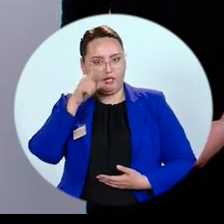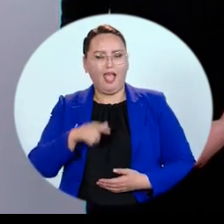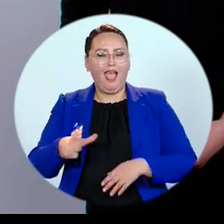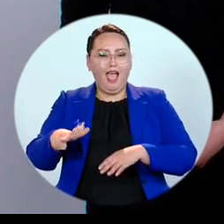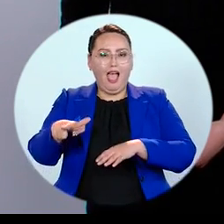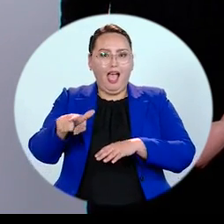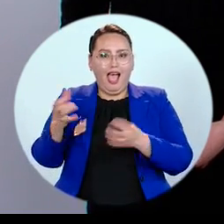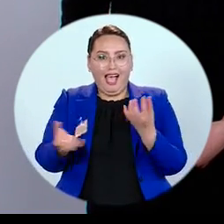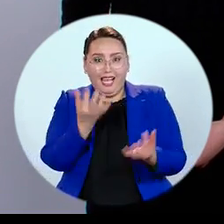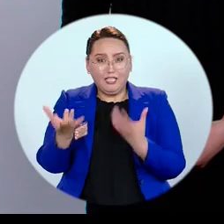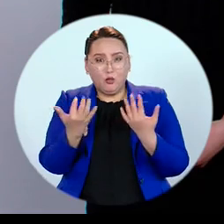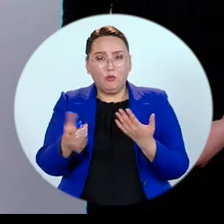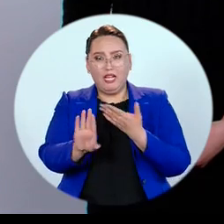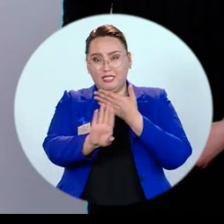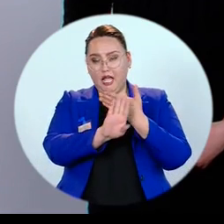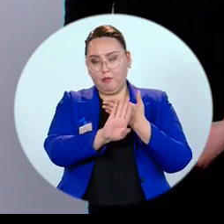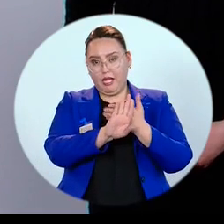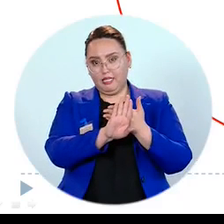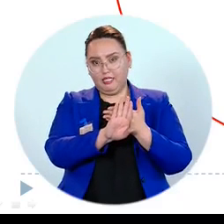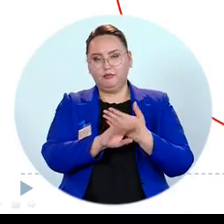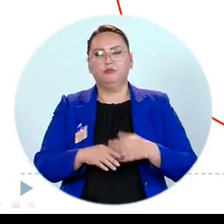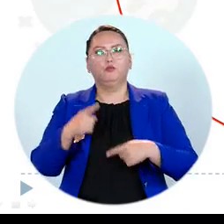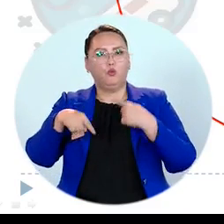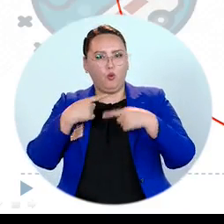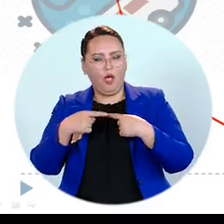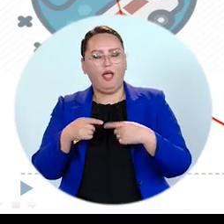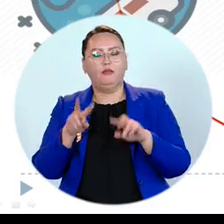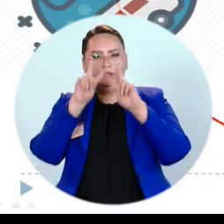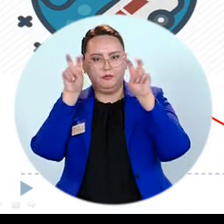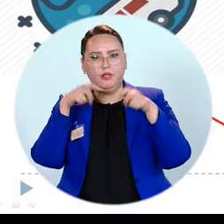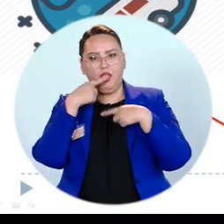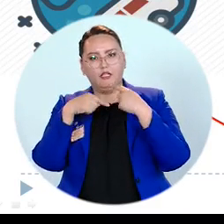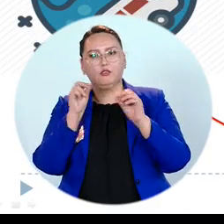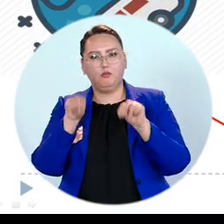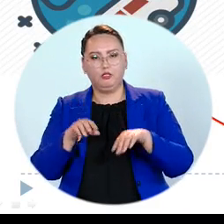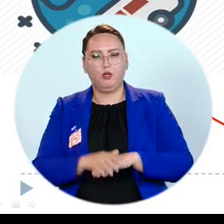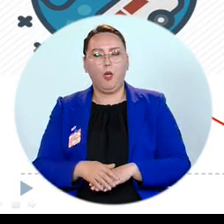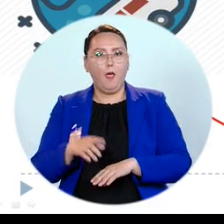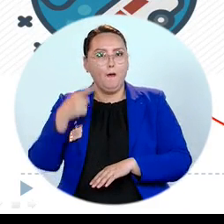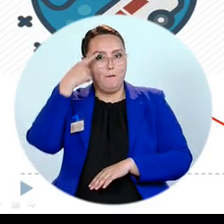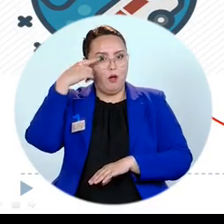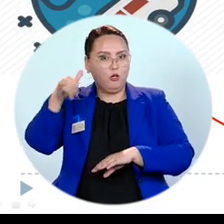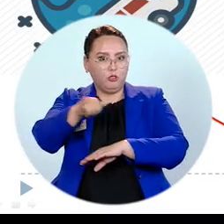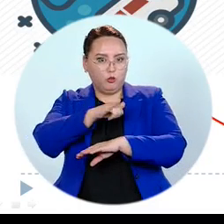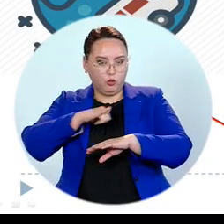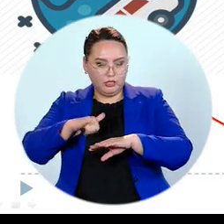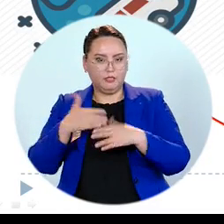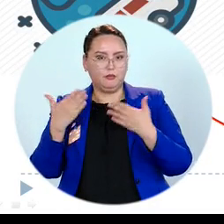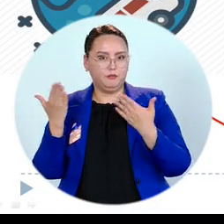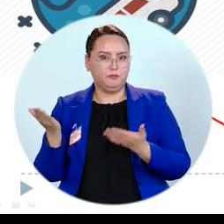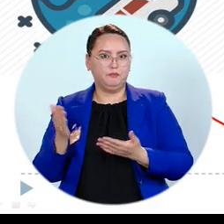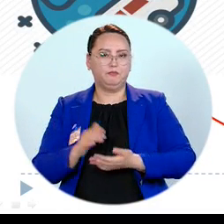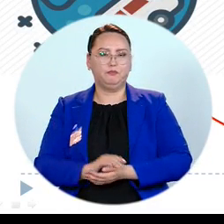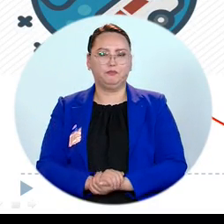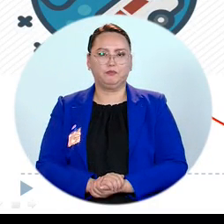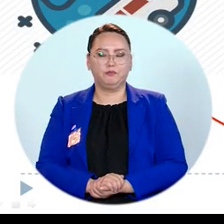айвэллааст өршлэн сэргийг лэх бэлэн байдлэг хонггахт сөрэлгоор үндээн сургалтыйг бэлтэхлээн Монгол өсэн хүвд сөвэлэн арооээржийг холсон айвэлт өзэдээл